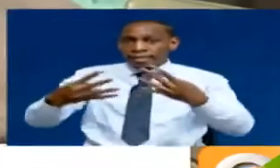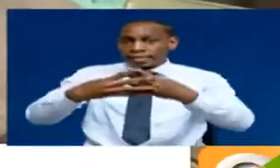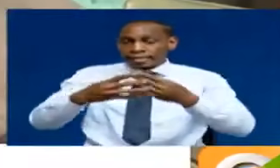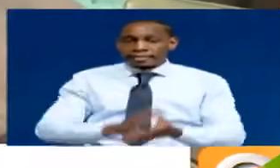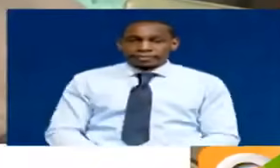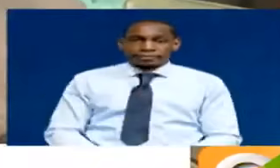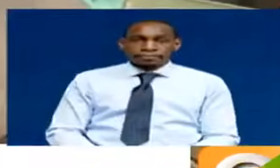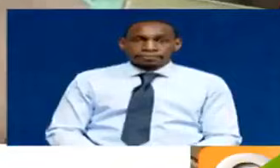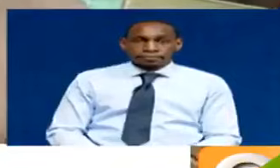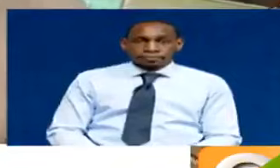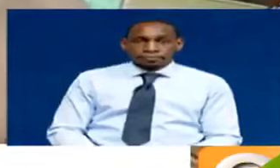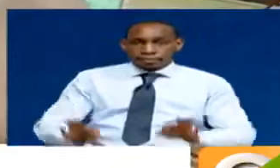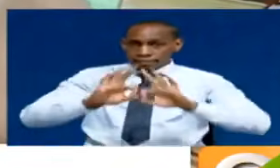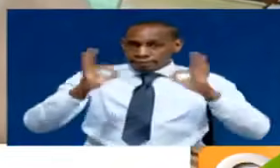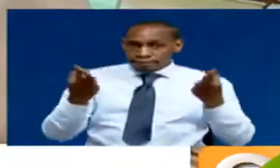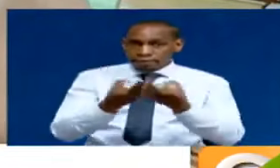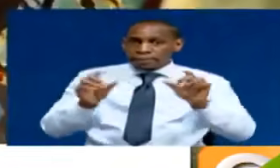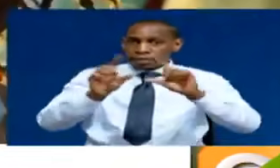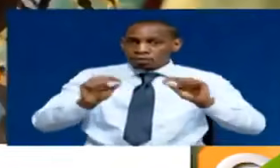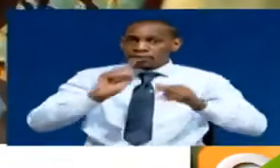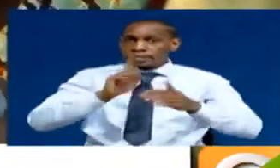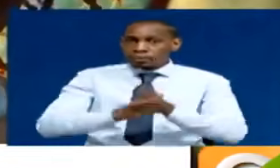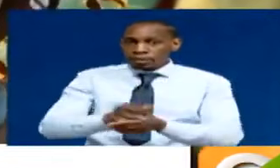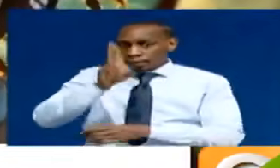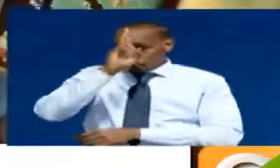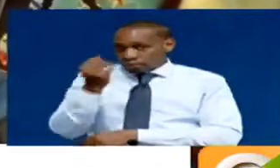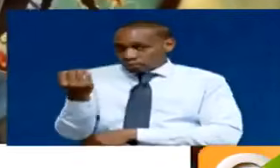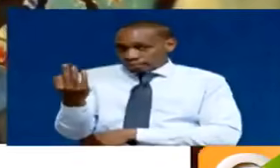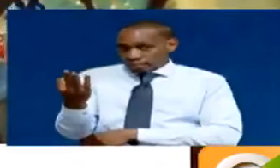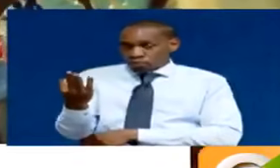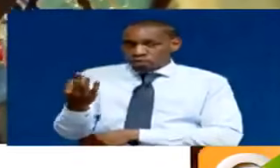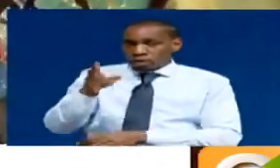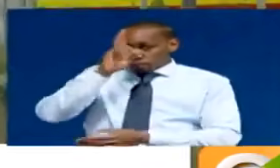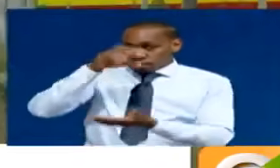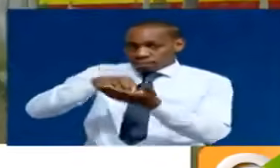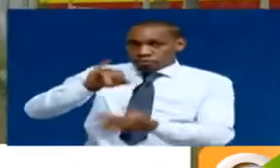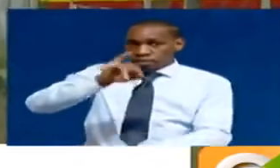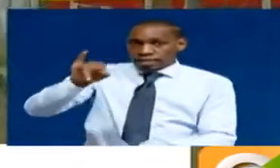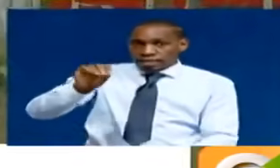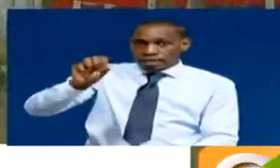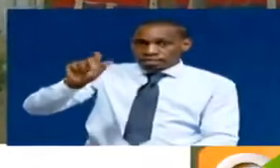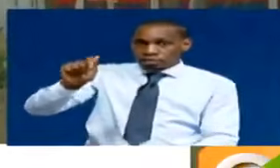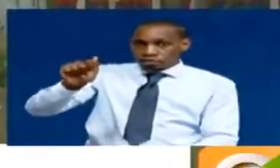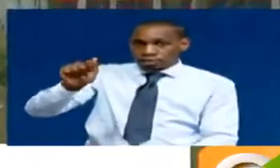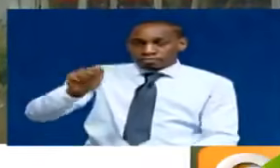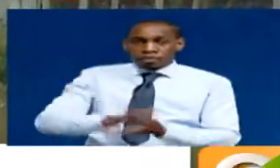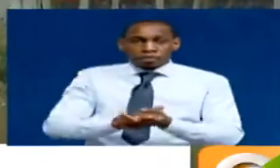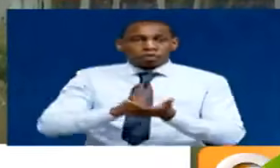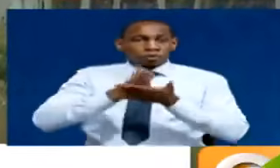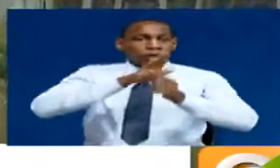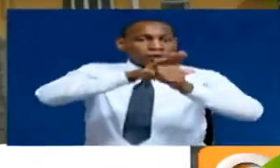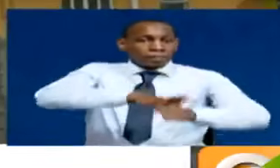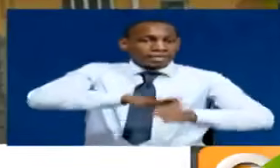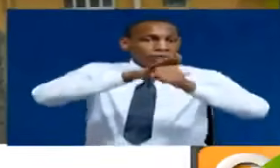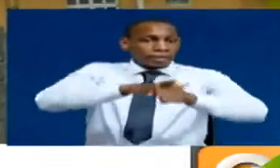lao. Familia inadai kuwa maafisa watatu wa polisi kutoka kituo cha Joska ndio waliotekeleza